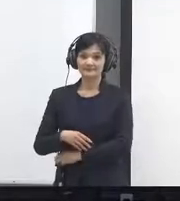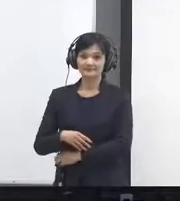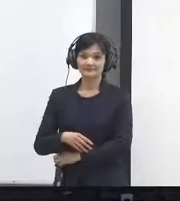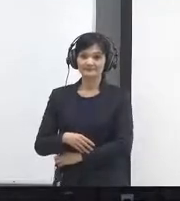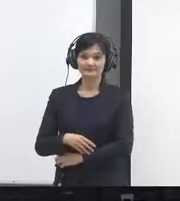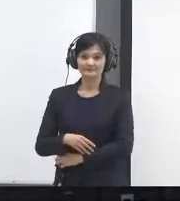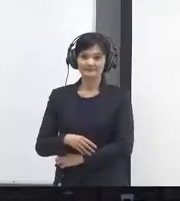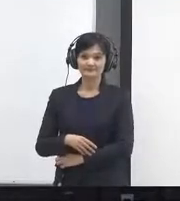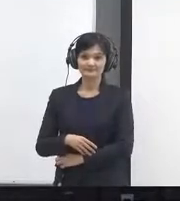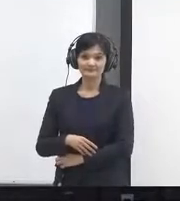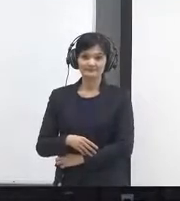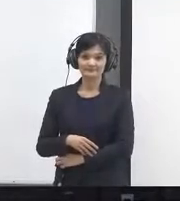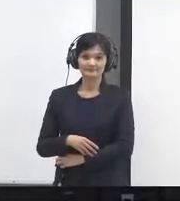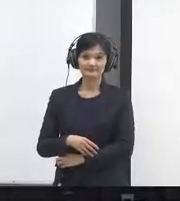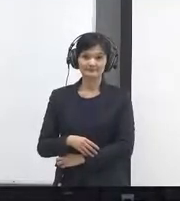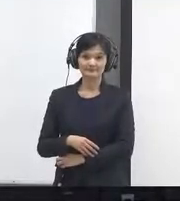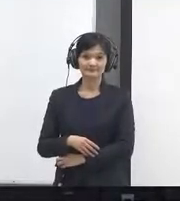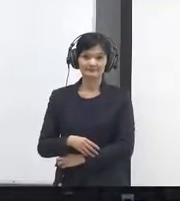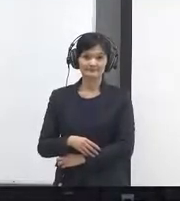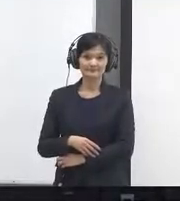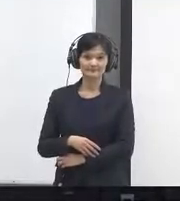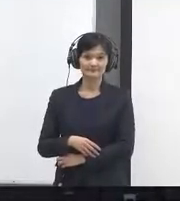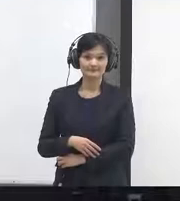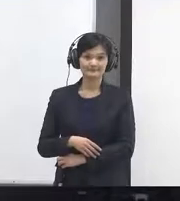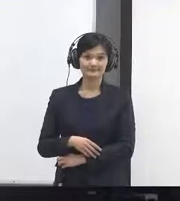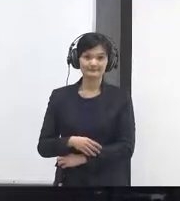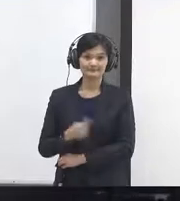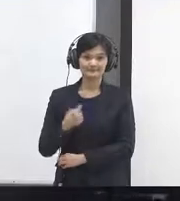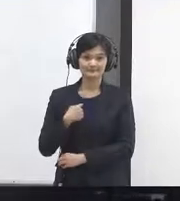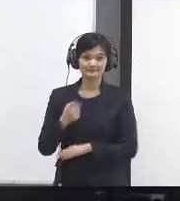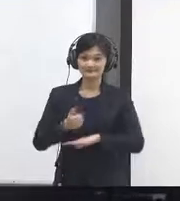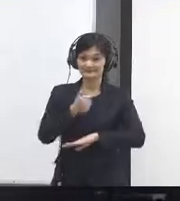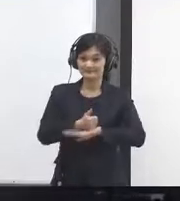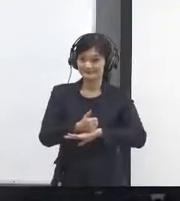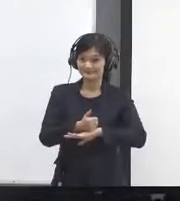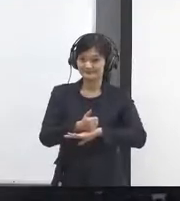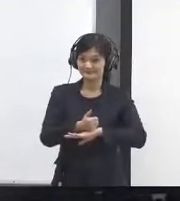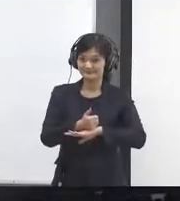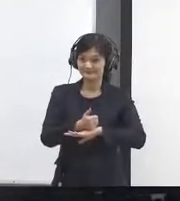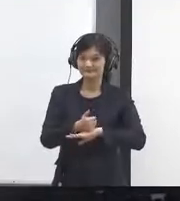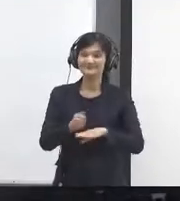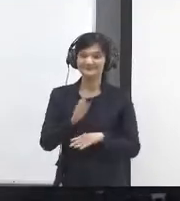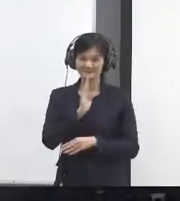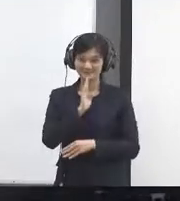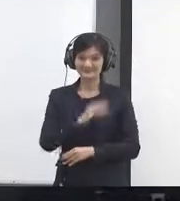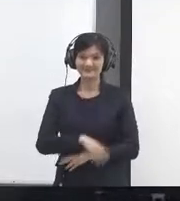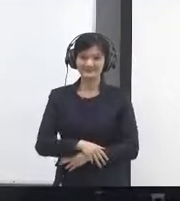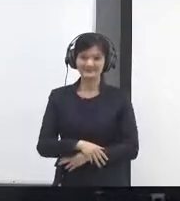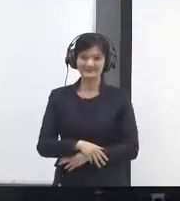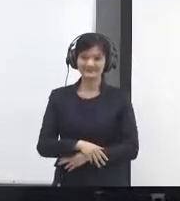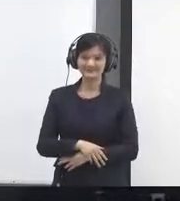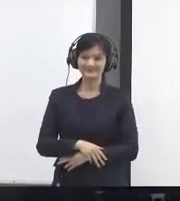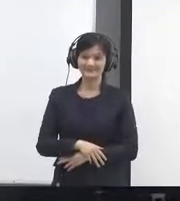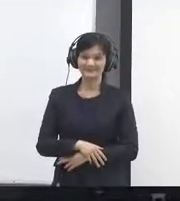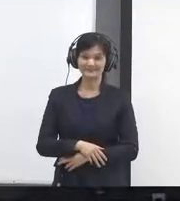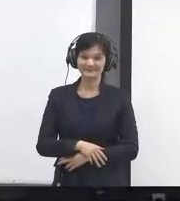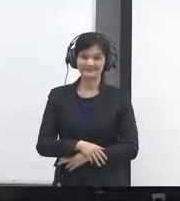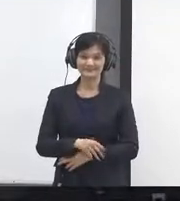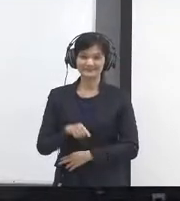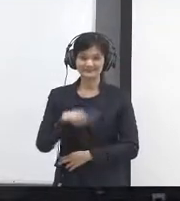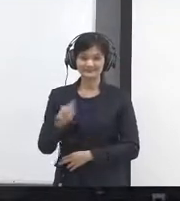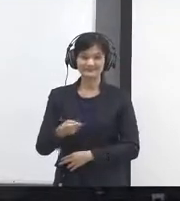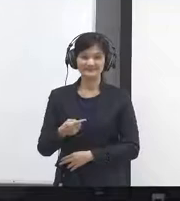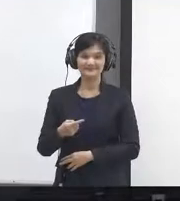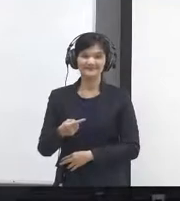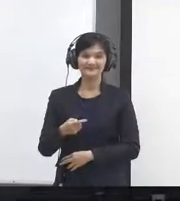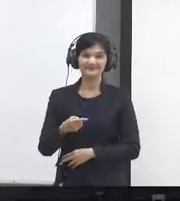伊莎贝要上来吗？对，我跟奈哲，我想说噔噔噔噔噔噔，对，好，那由伊莎贝尔，然后